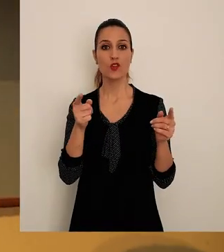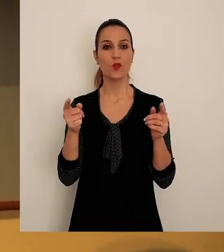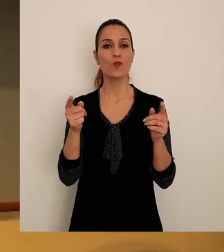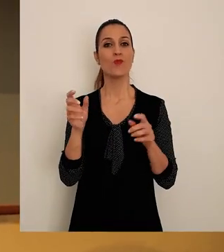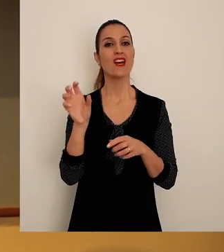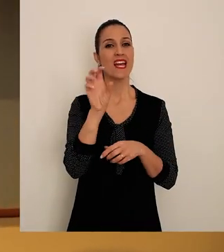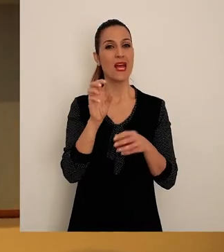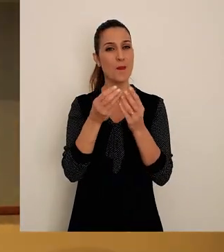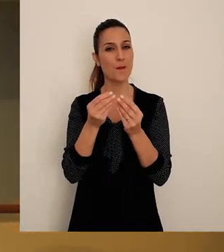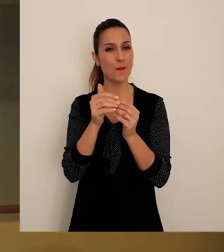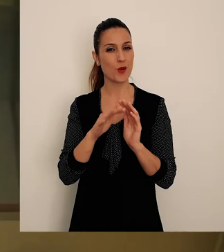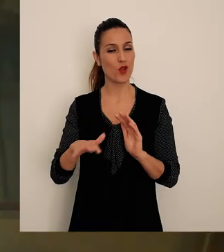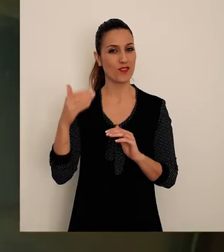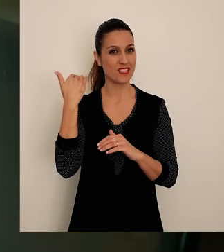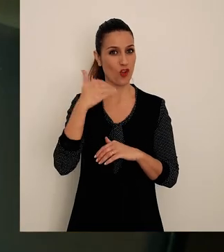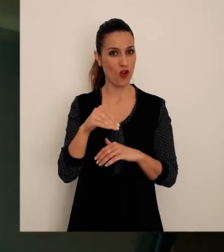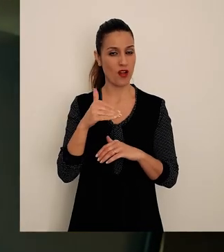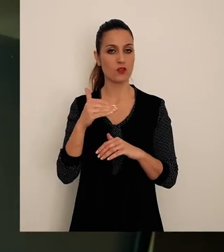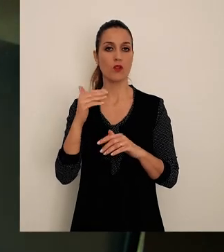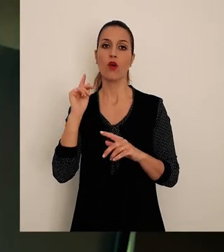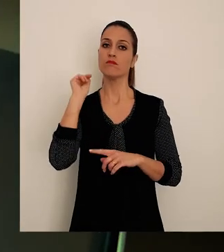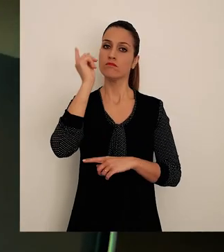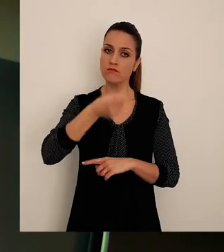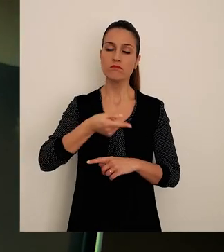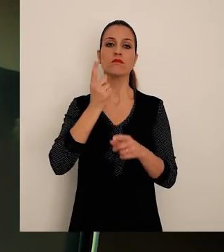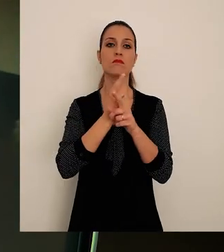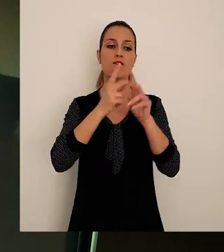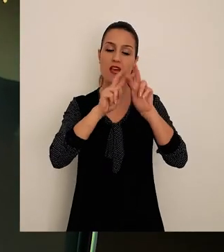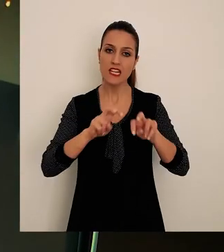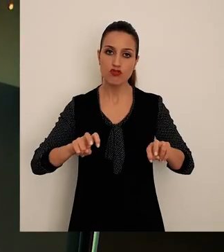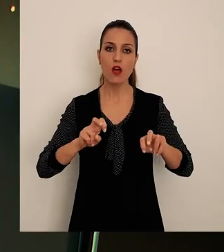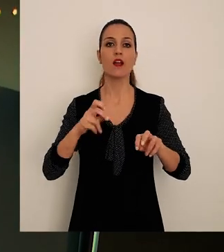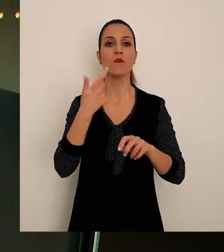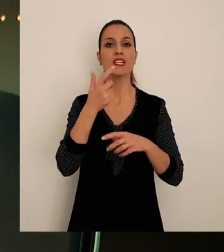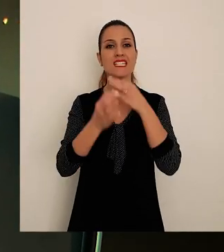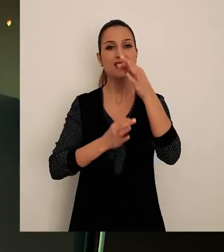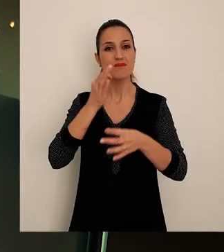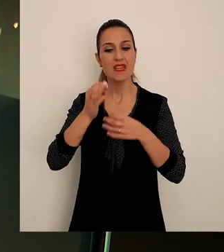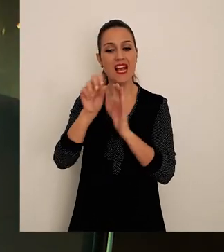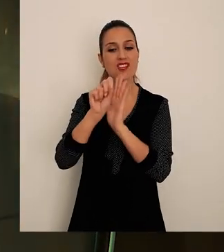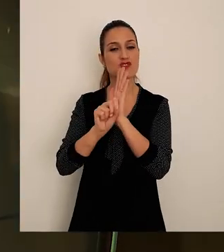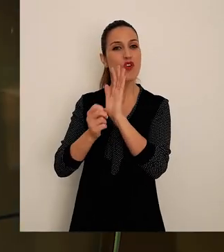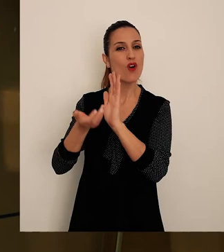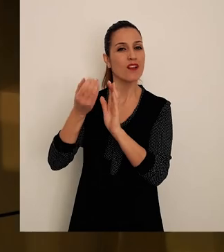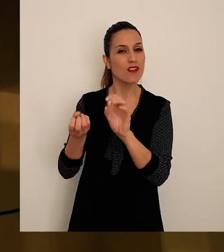commissione di ricerca con il compito di studiare le vicende storico-artistiche di tutto il territorio salentino.